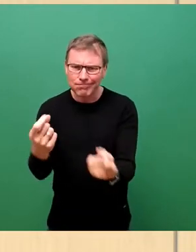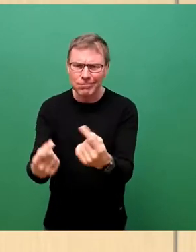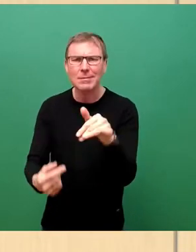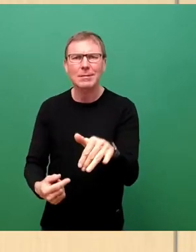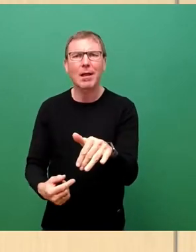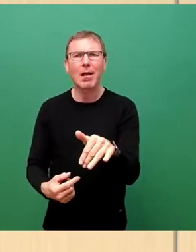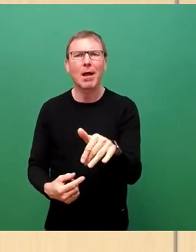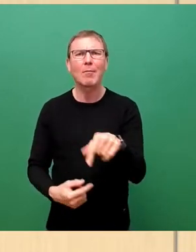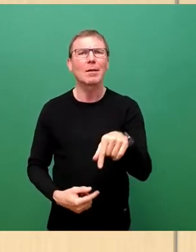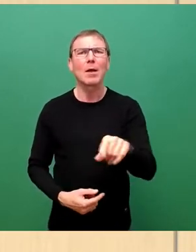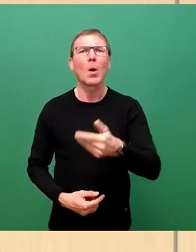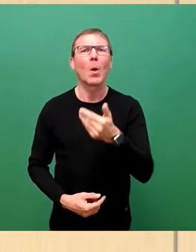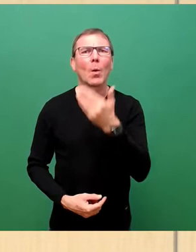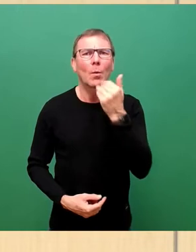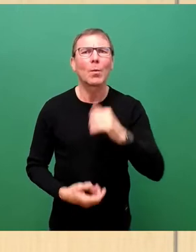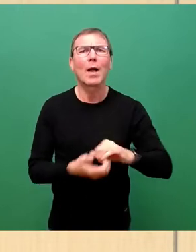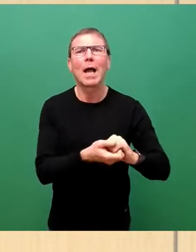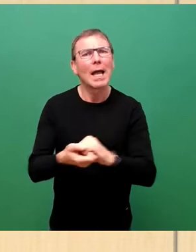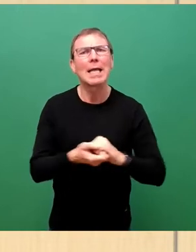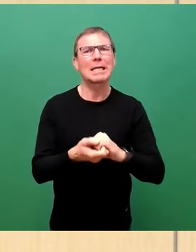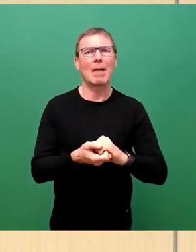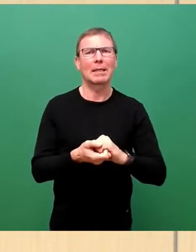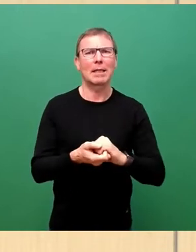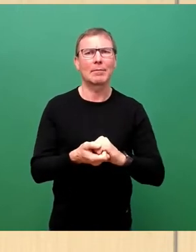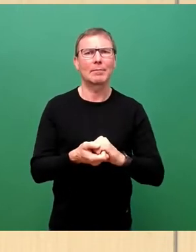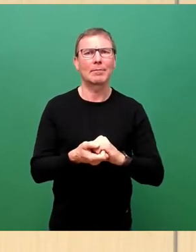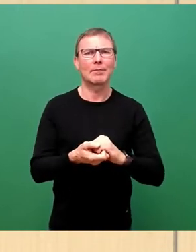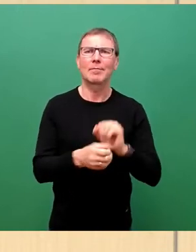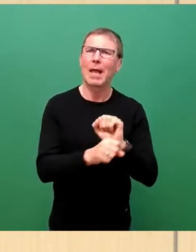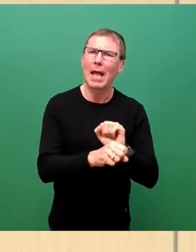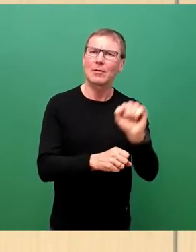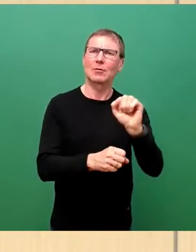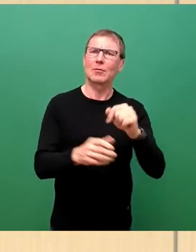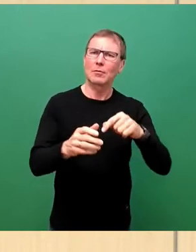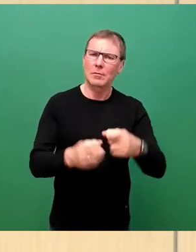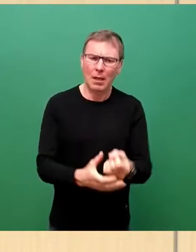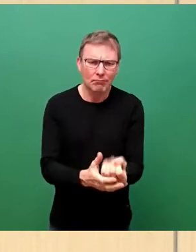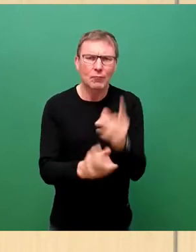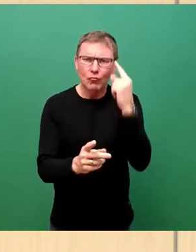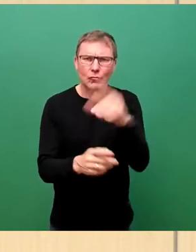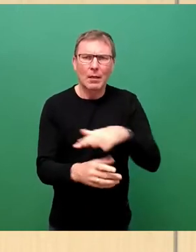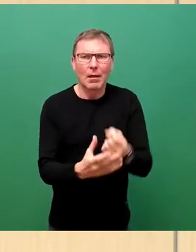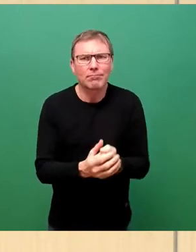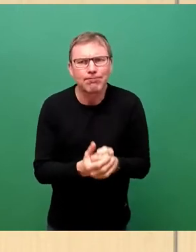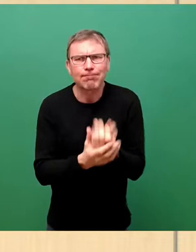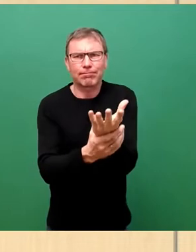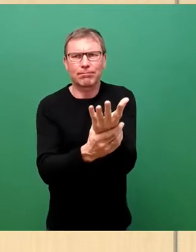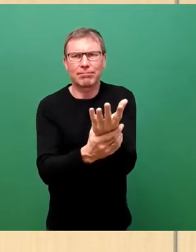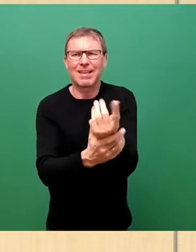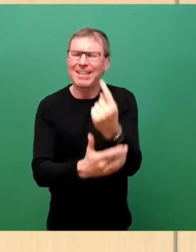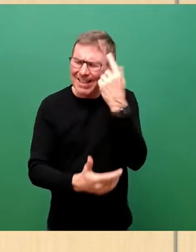einer gemeinsamen Resolution zu kommen. Ich denke, das wäre gut